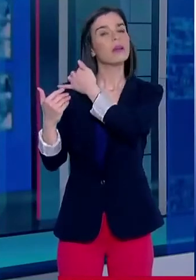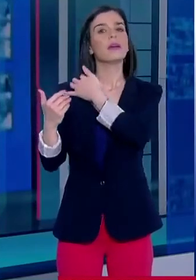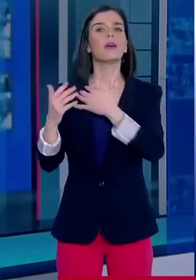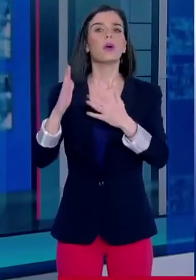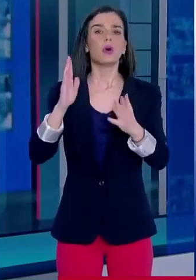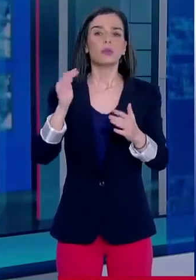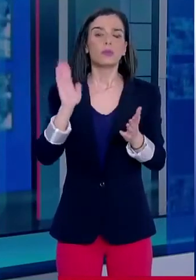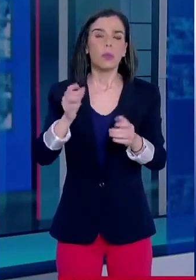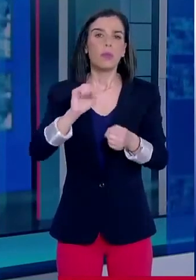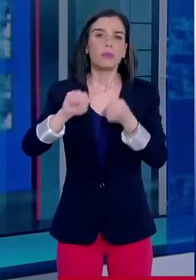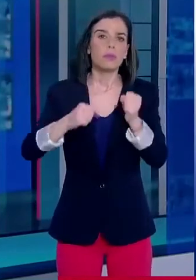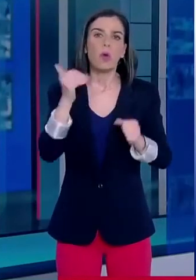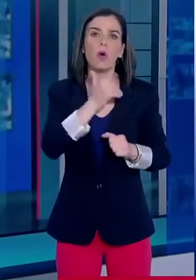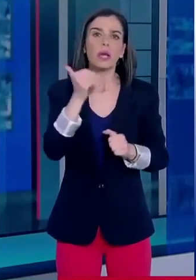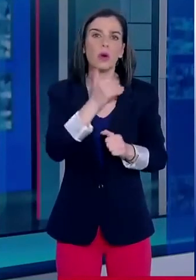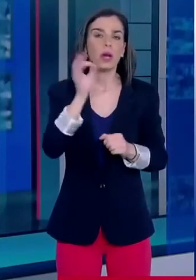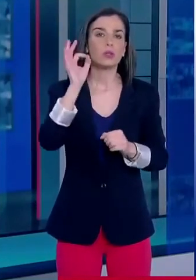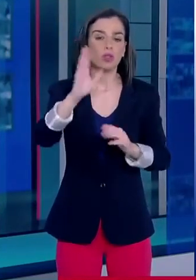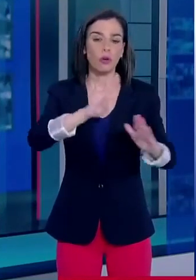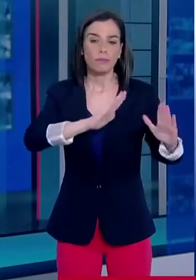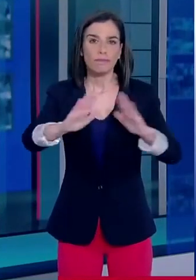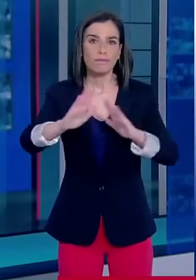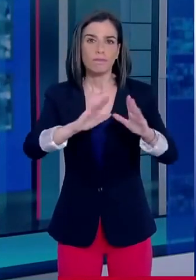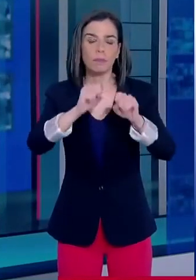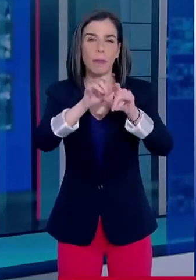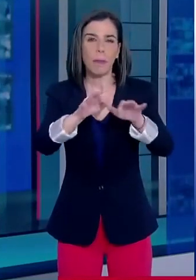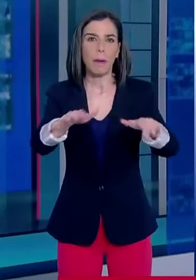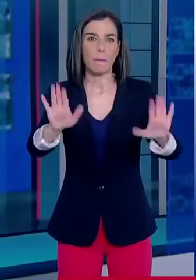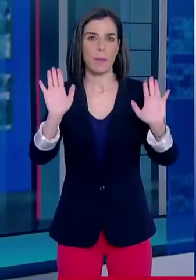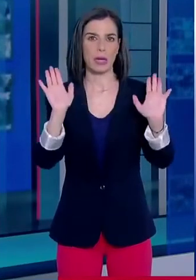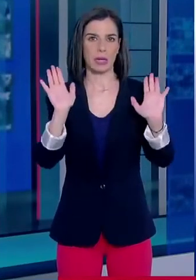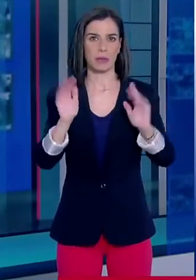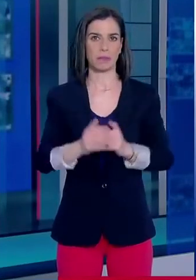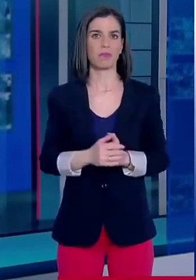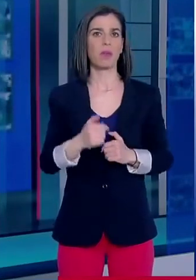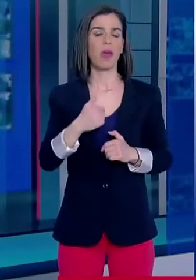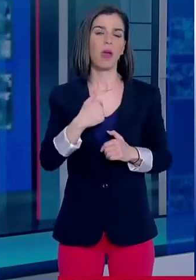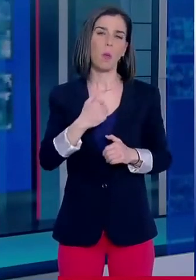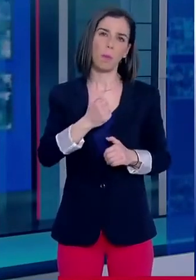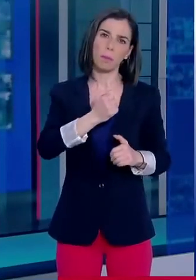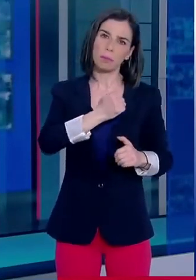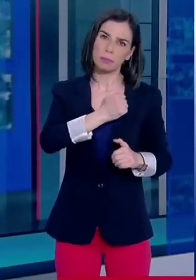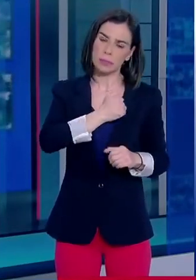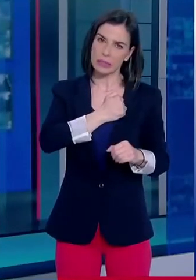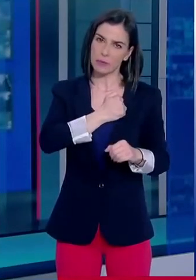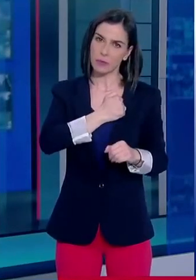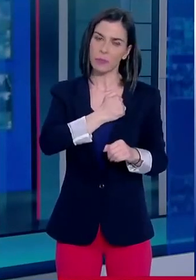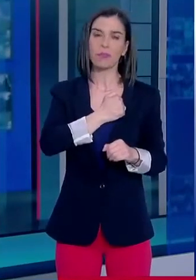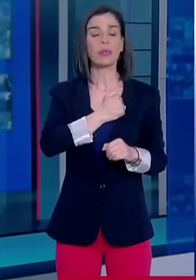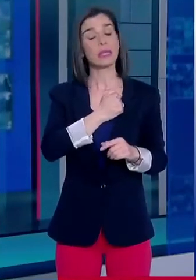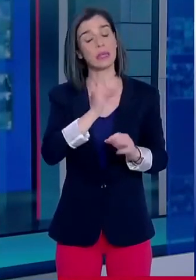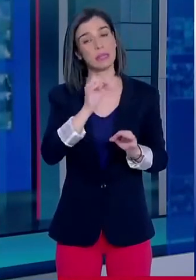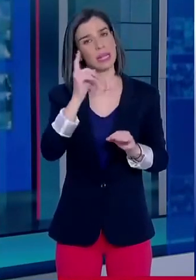όσο το δυνατόν πιο γρήγορα για να εξασφαλιστεί η αποφυγή της διασποράς. Θεωρώ ότι και να ξέρετε